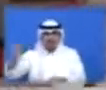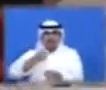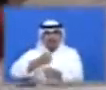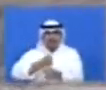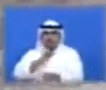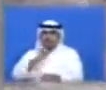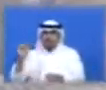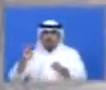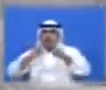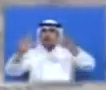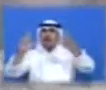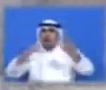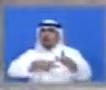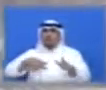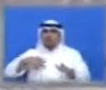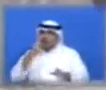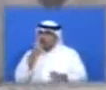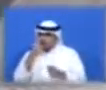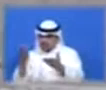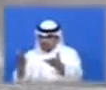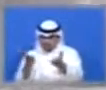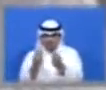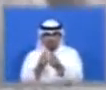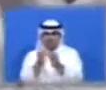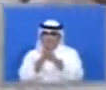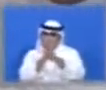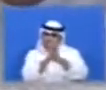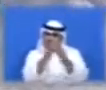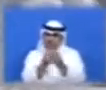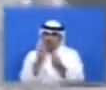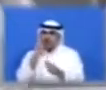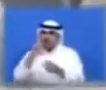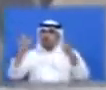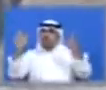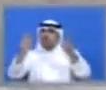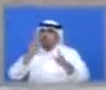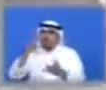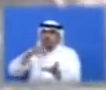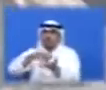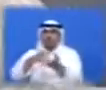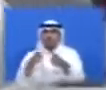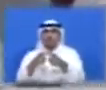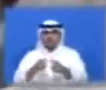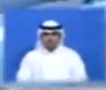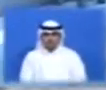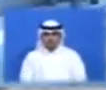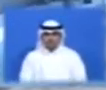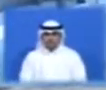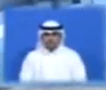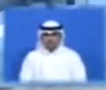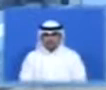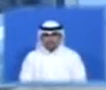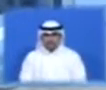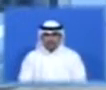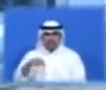إعلاميا متكاملا ومجهز لتسهيل عملية تغطية هذا الحدث إعلاميا. كل هذه